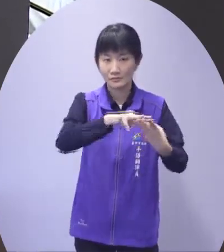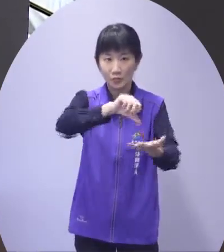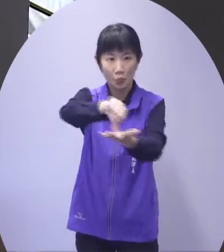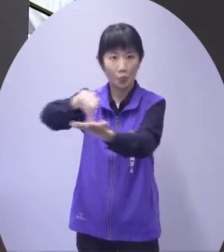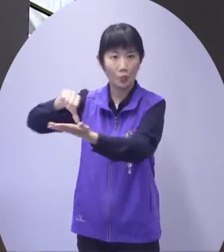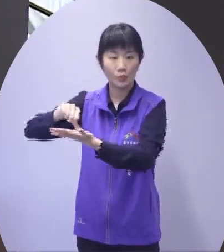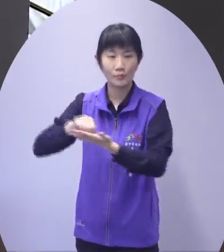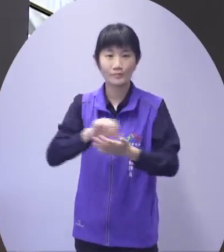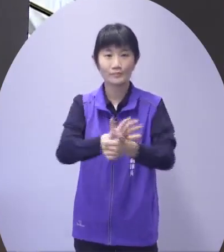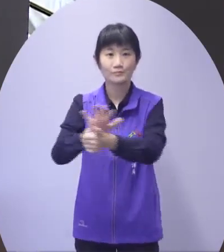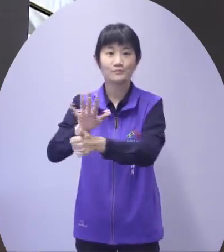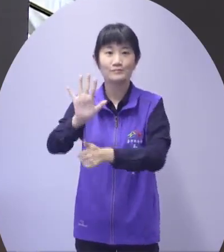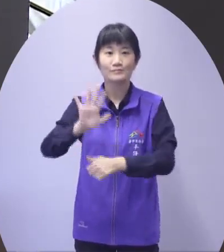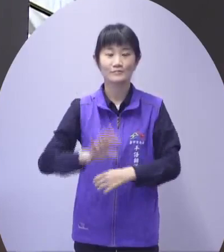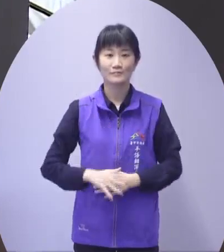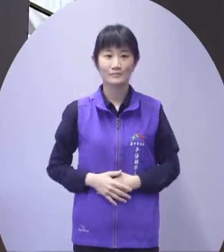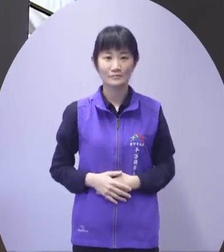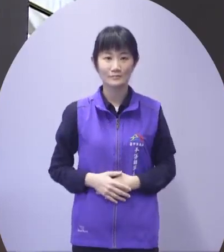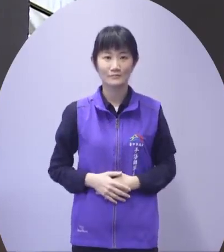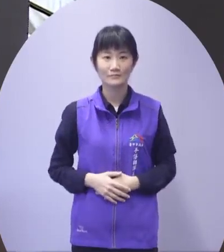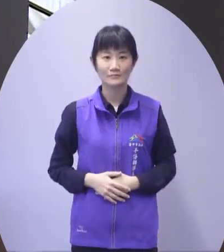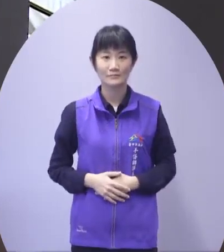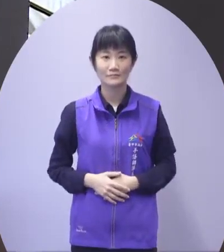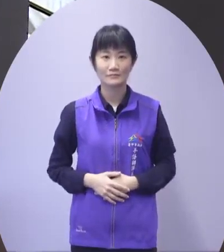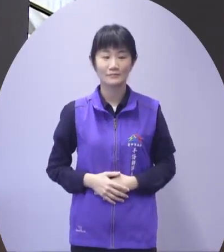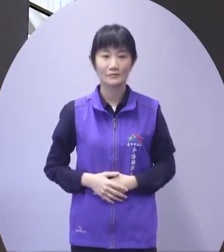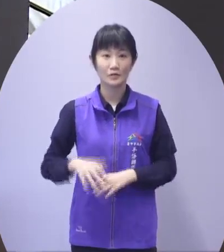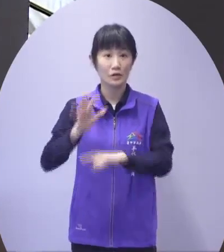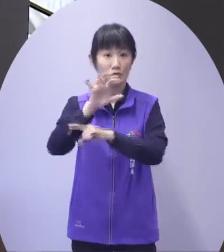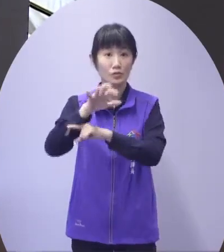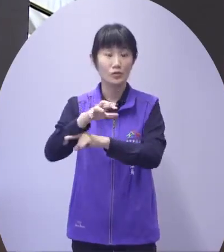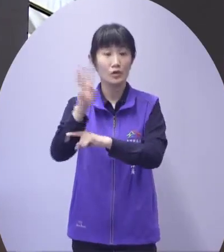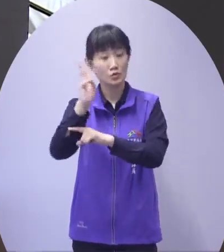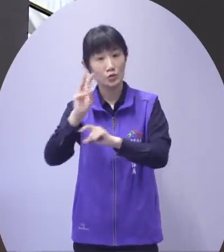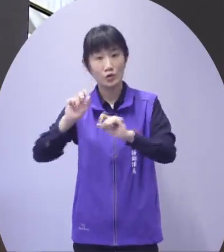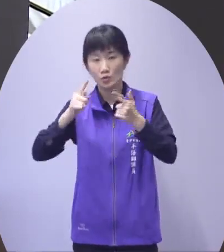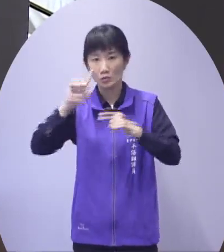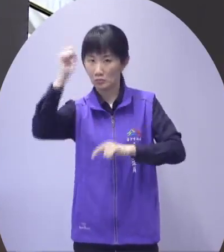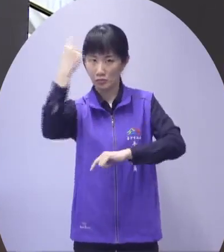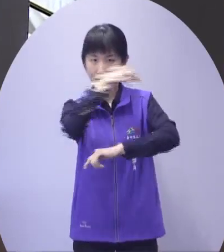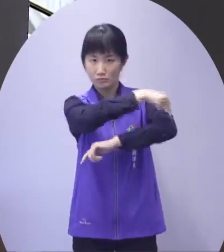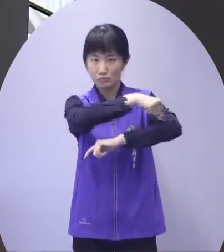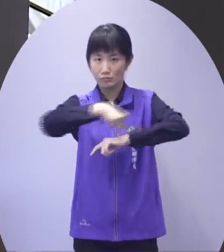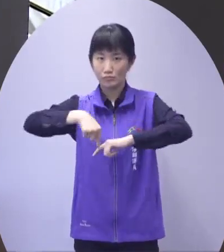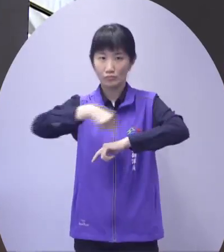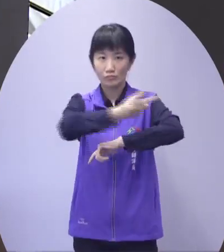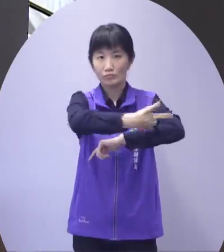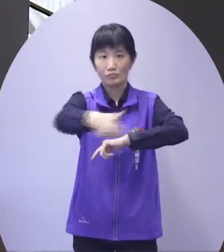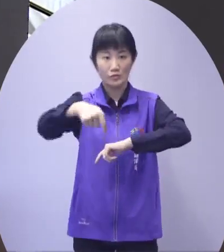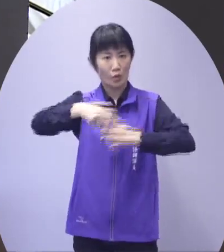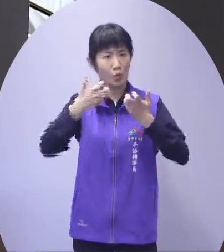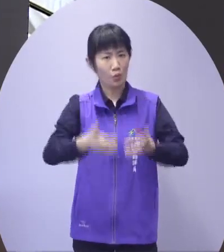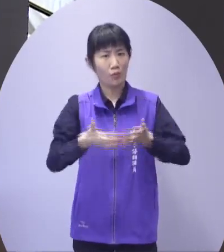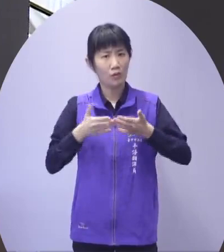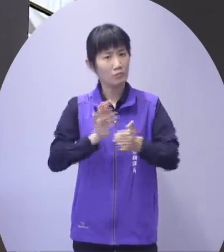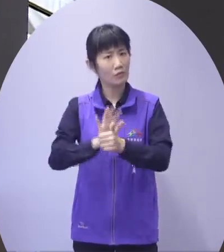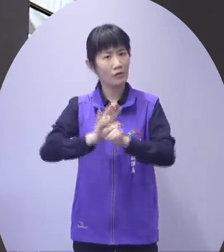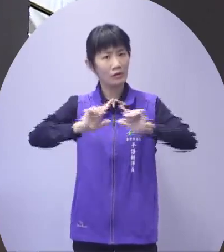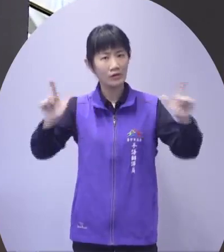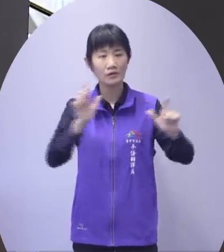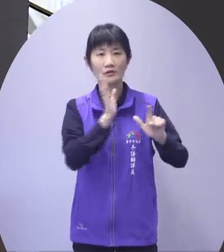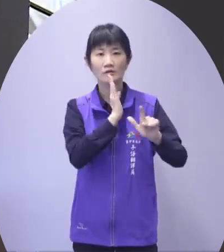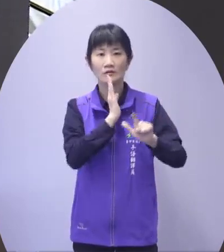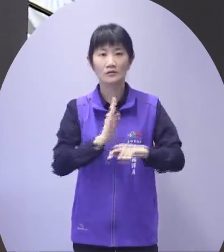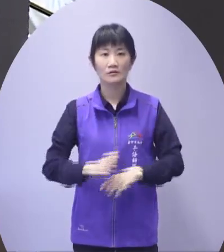有未来那个大坑这边的农业用水，那这个是一个非常重要的